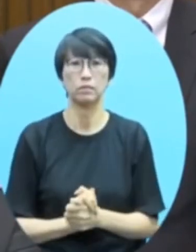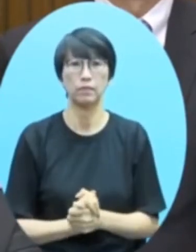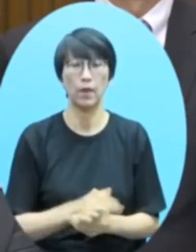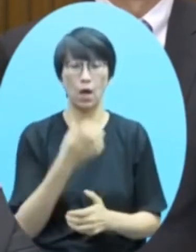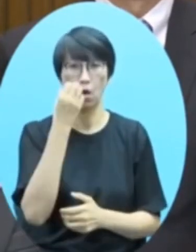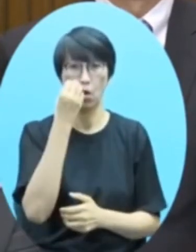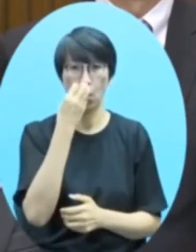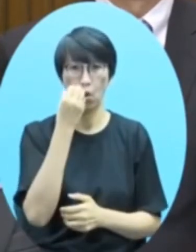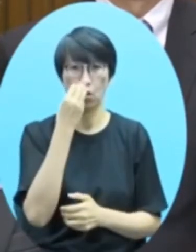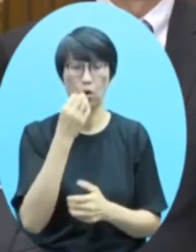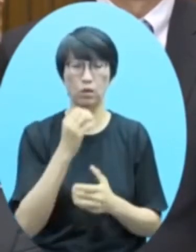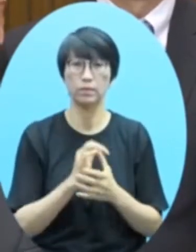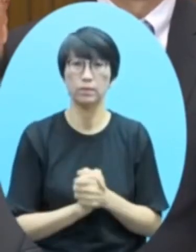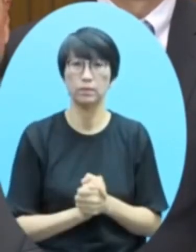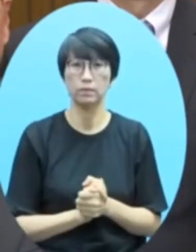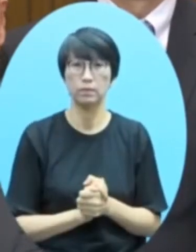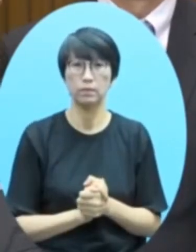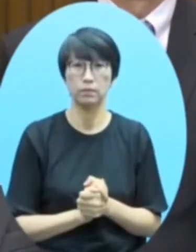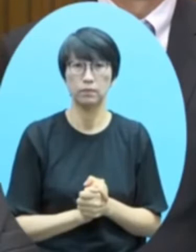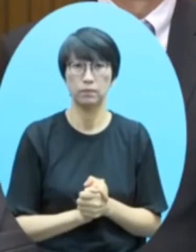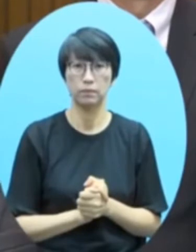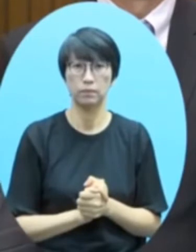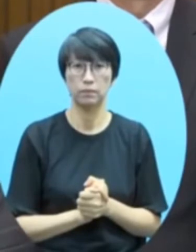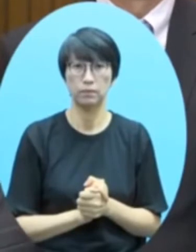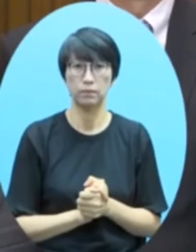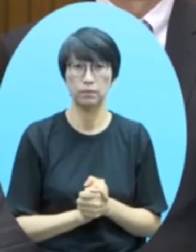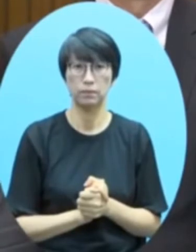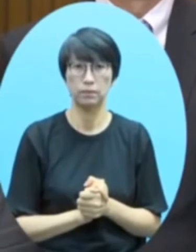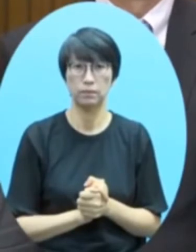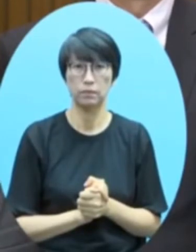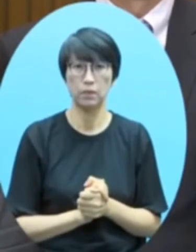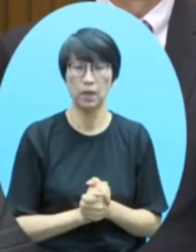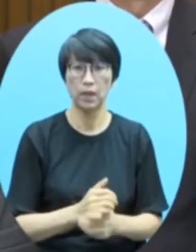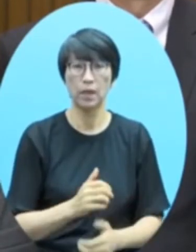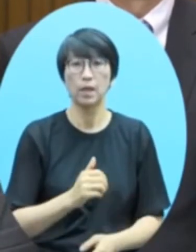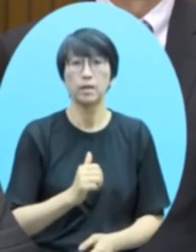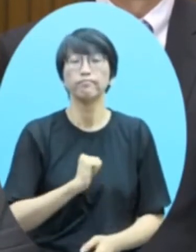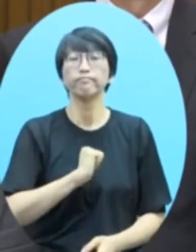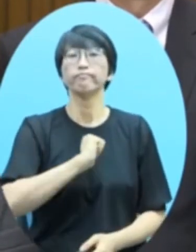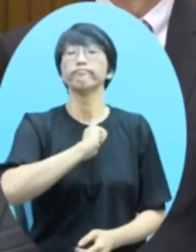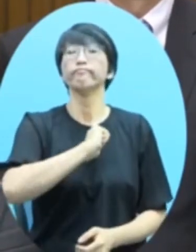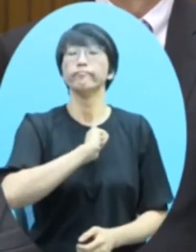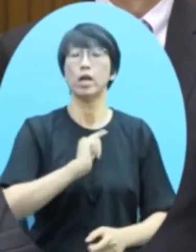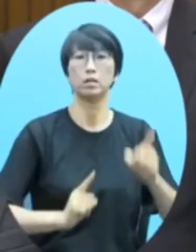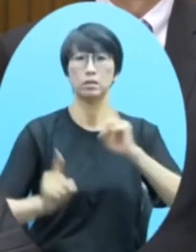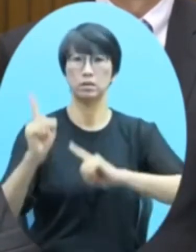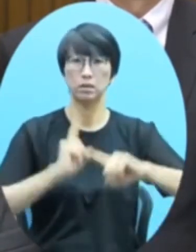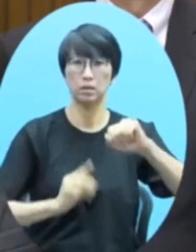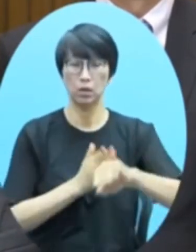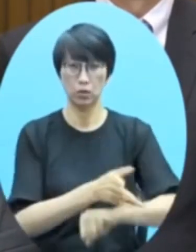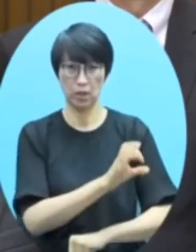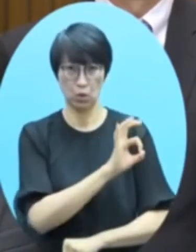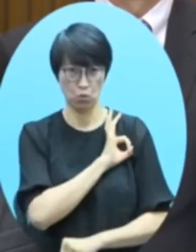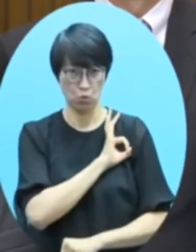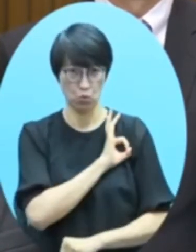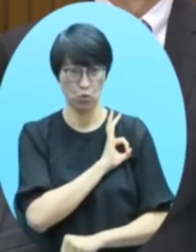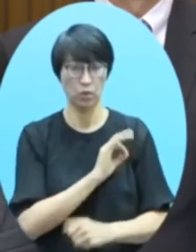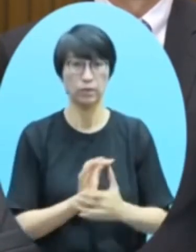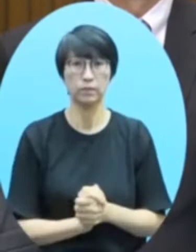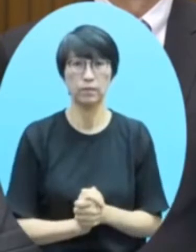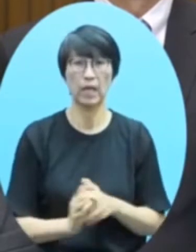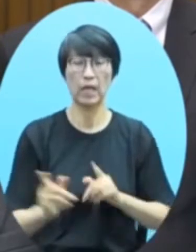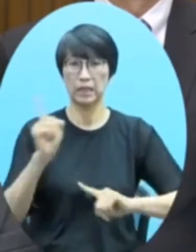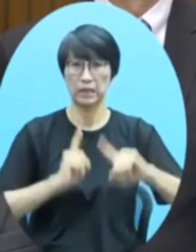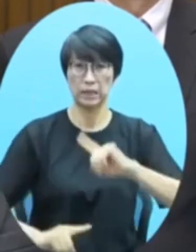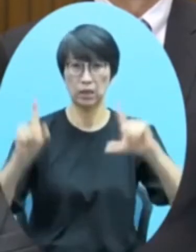香港是一個我們非常之引以為傲的自由社會，自由